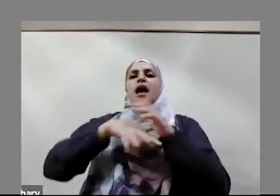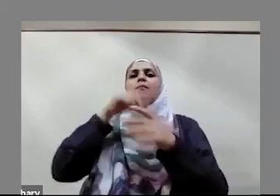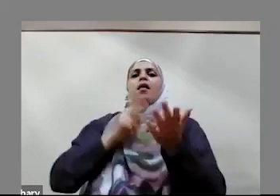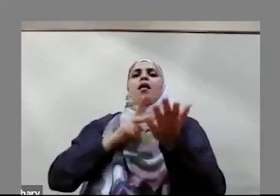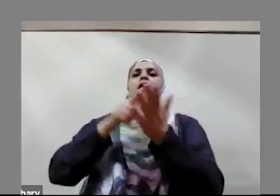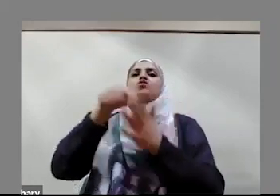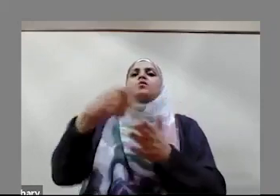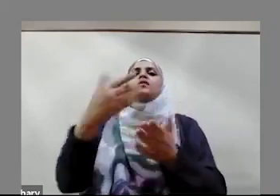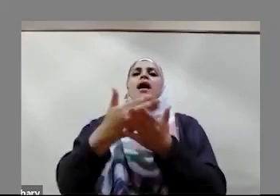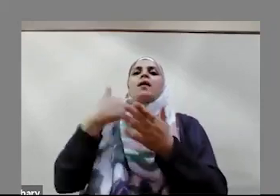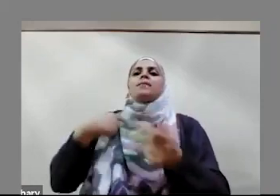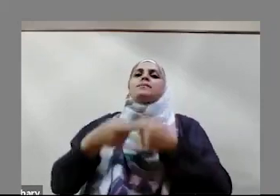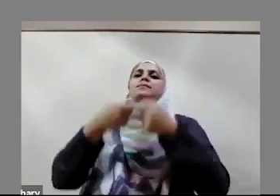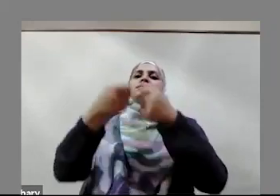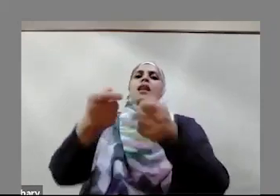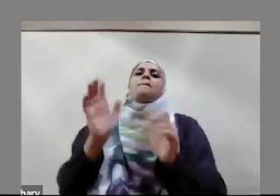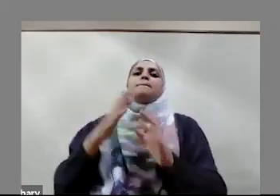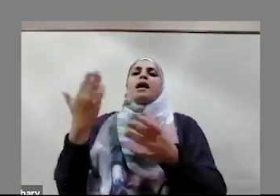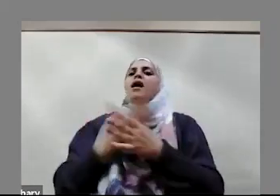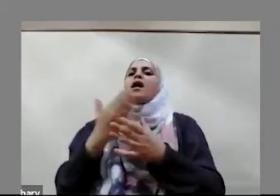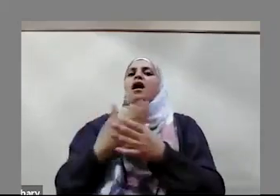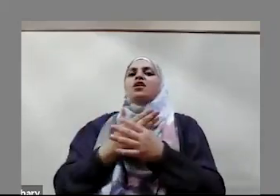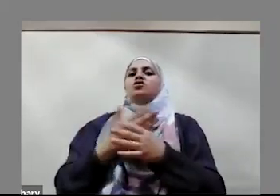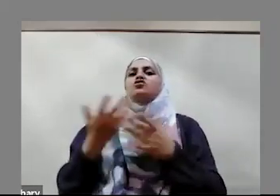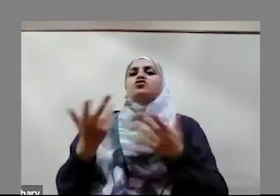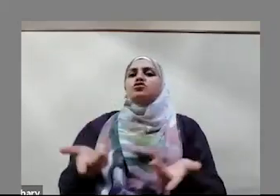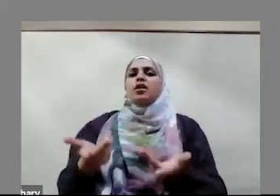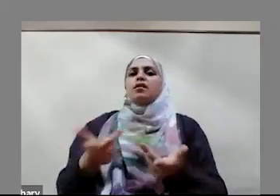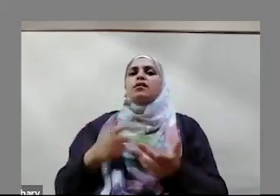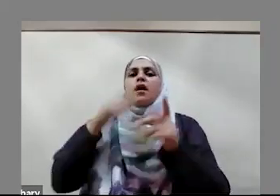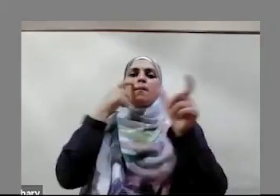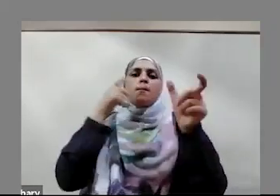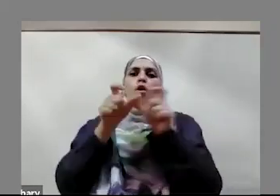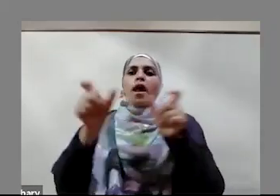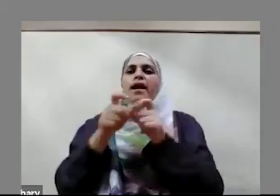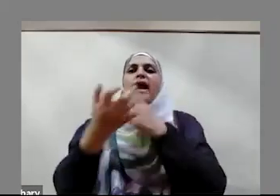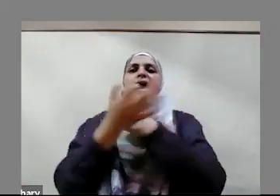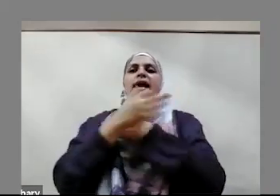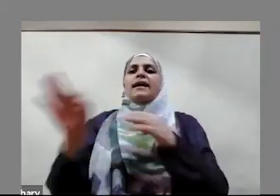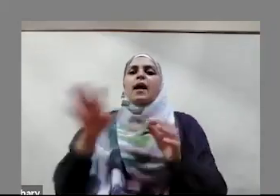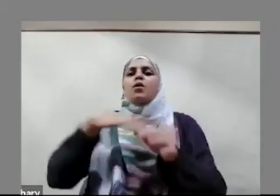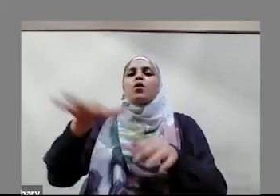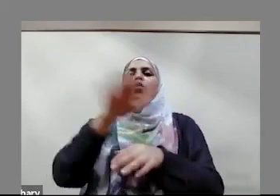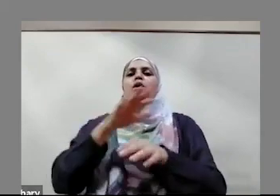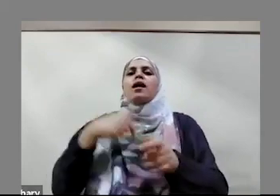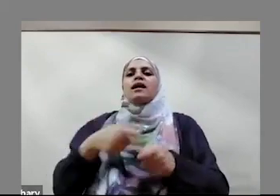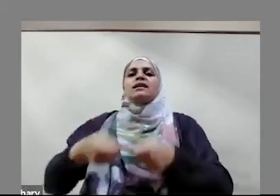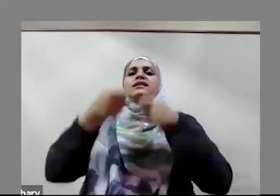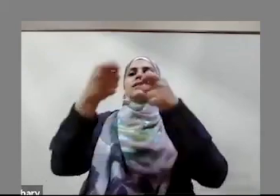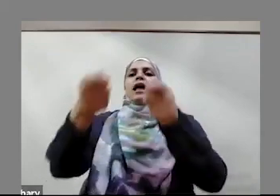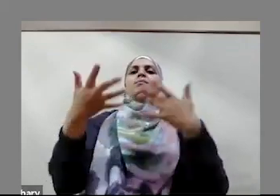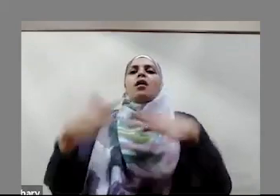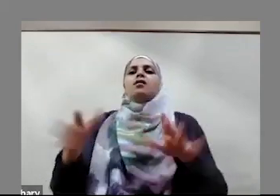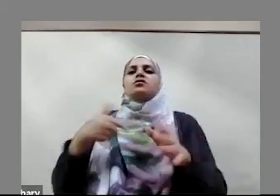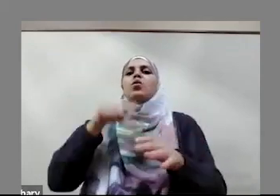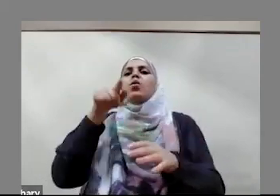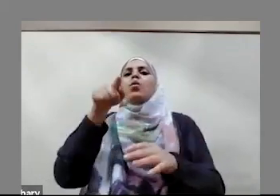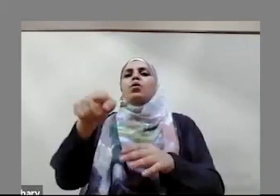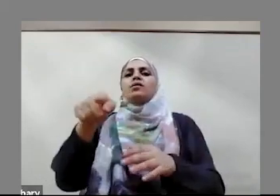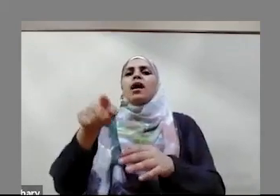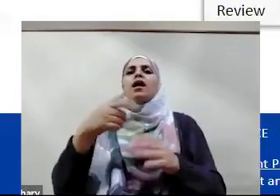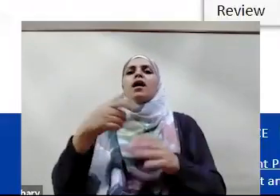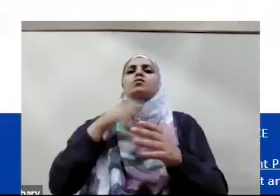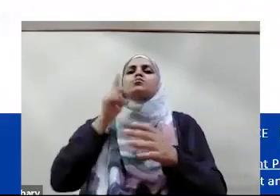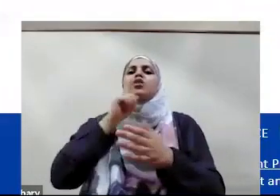ما اسلمه علشان اراجع كويس قوي، لان مجرد ان انا سلمته انا مش هقدر ان انا ارجع